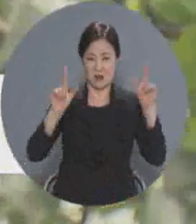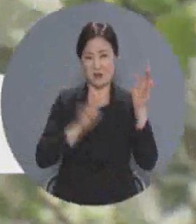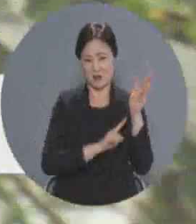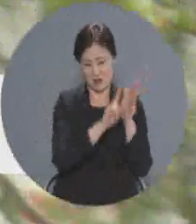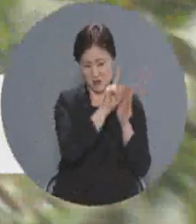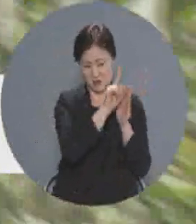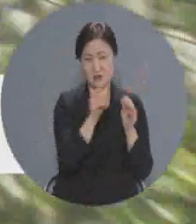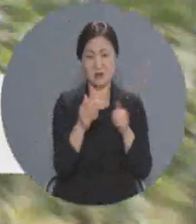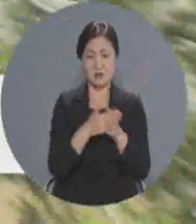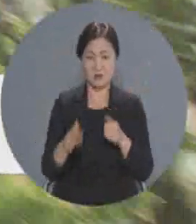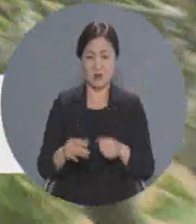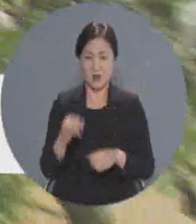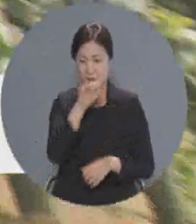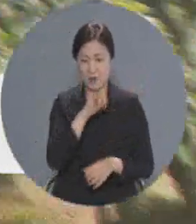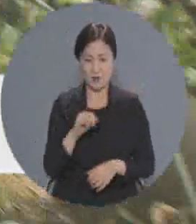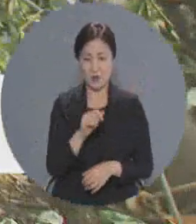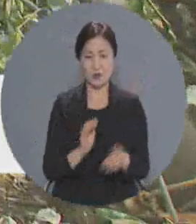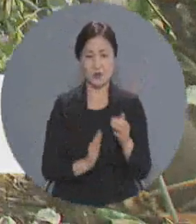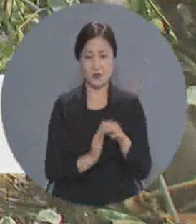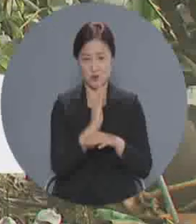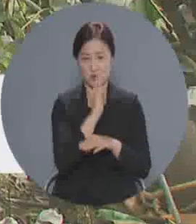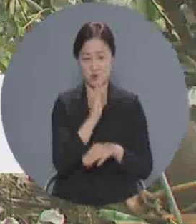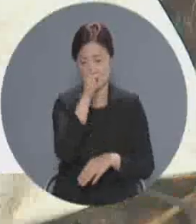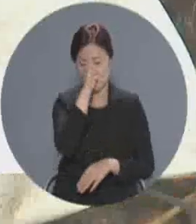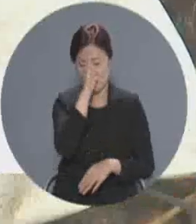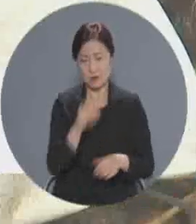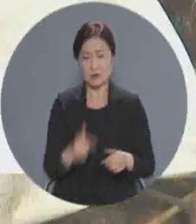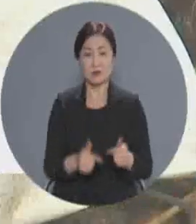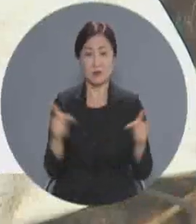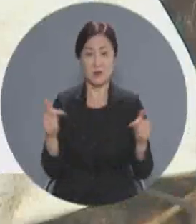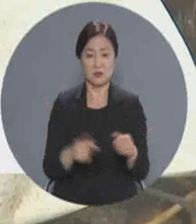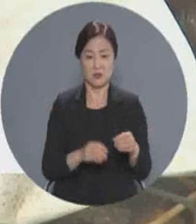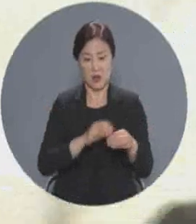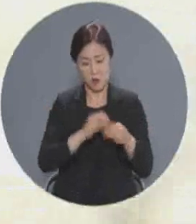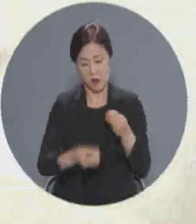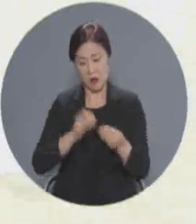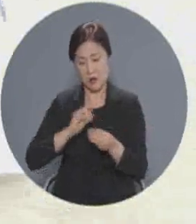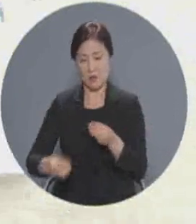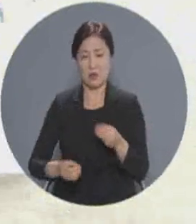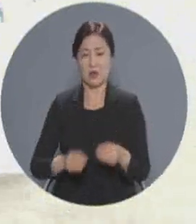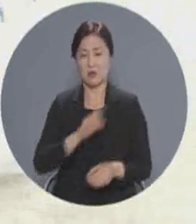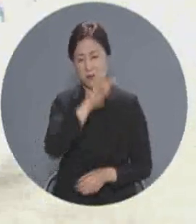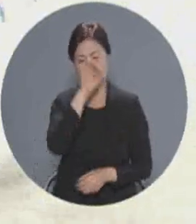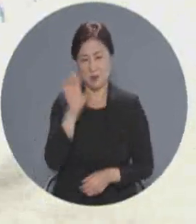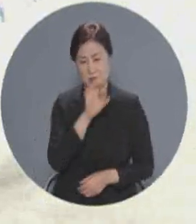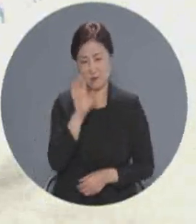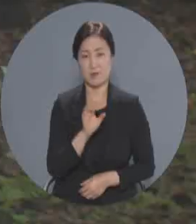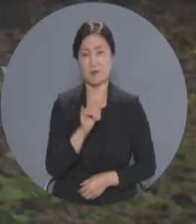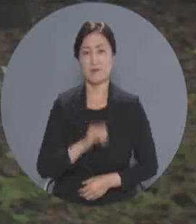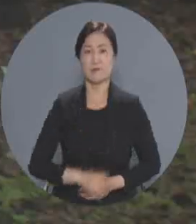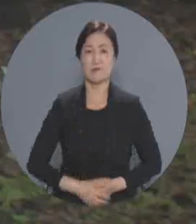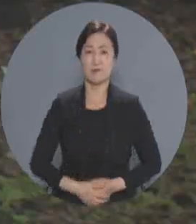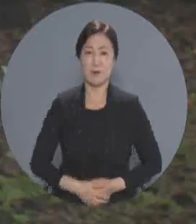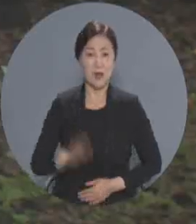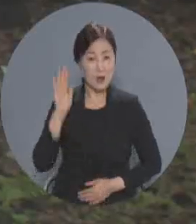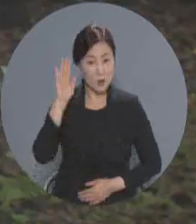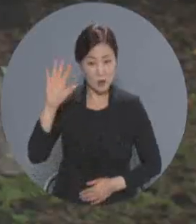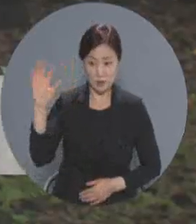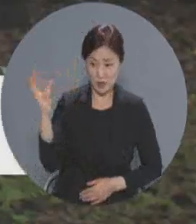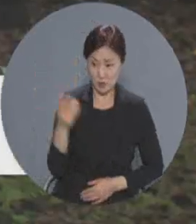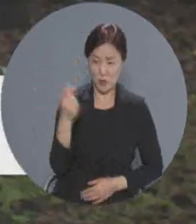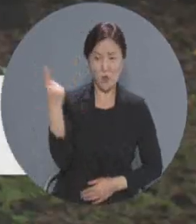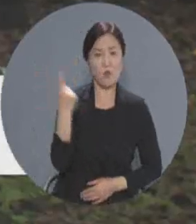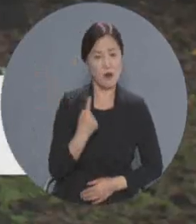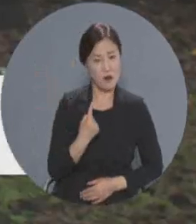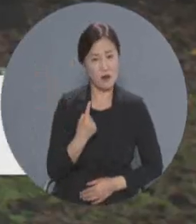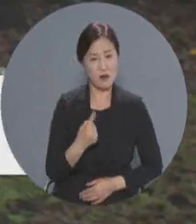우려가 높아지고 과수농가의 경우 가을 태풍으로 수확기 낙과 피해가 반복되고 있습니다. 앞으로 태풍이 온다고 하면